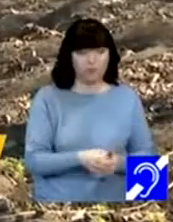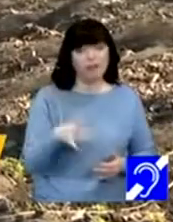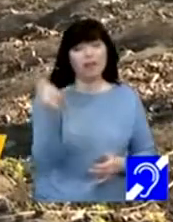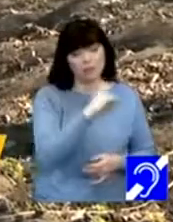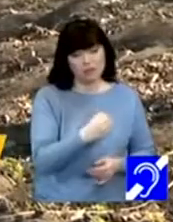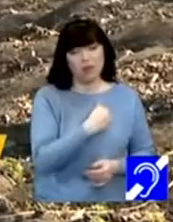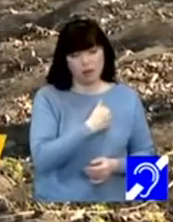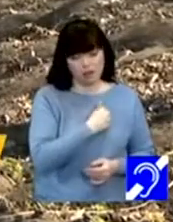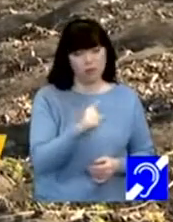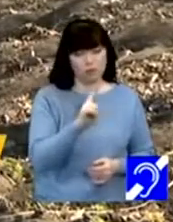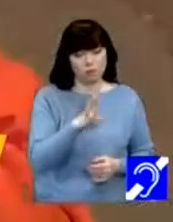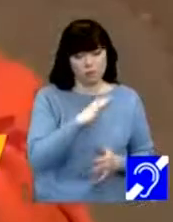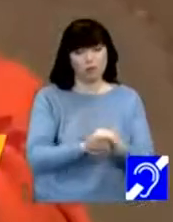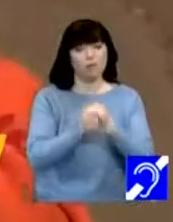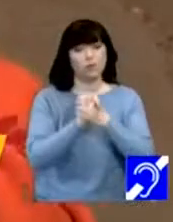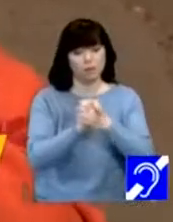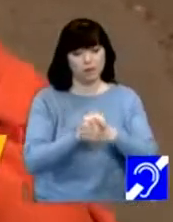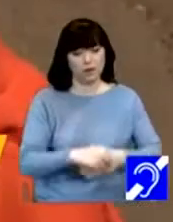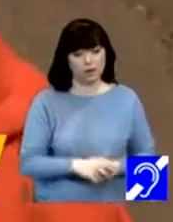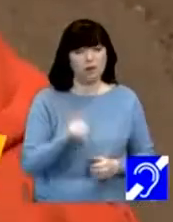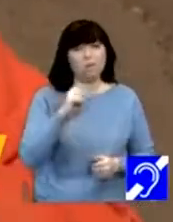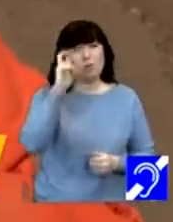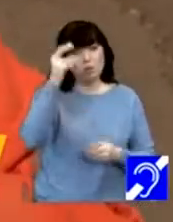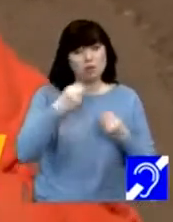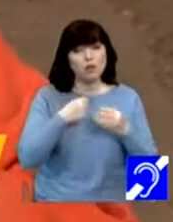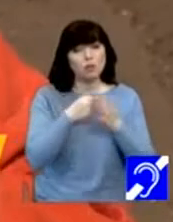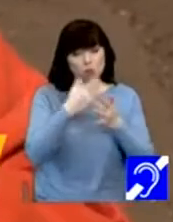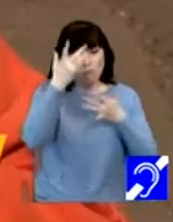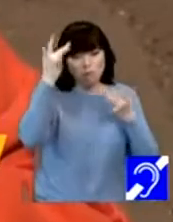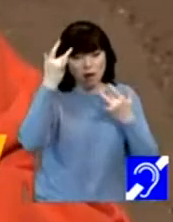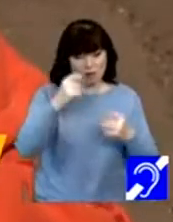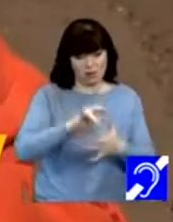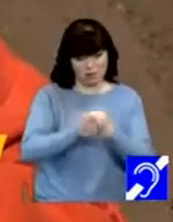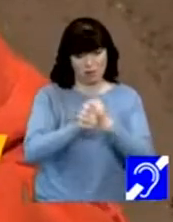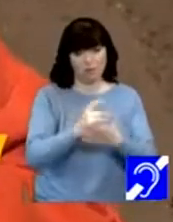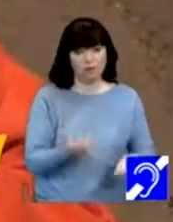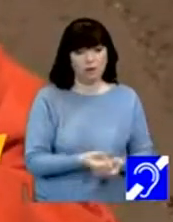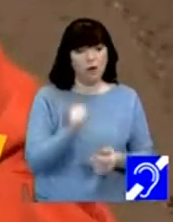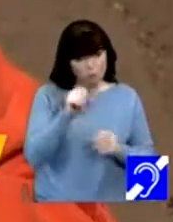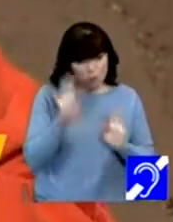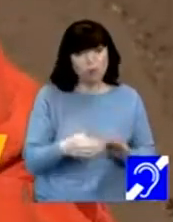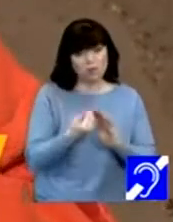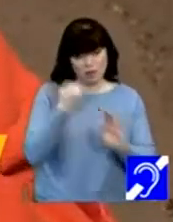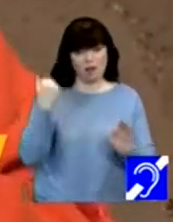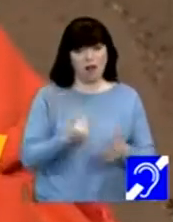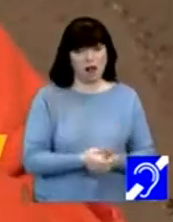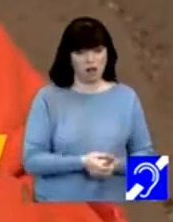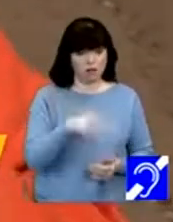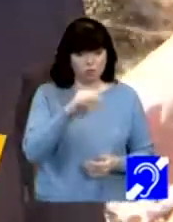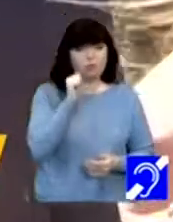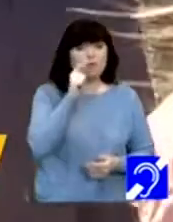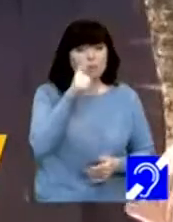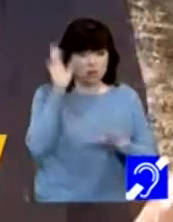este să fie pace. Poate Dumnezeu până la pace să termină tot. Așa și vine, dar poți mai înainte, ce gine să termini și puteți